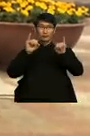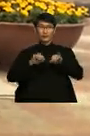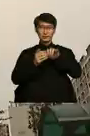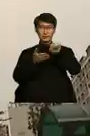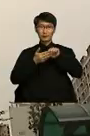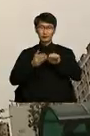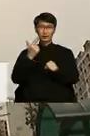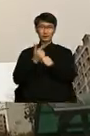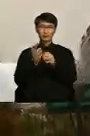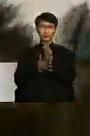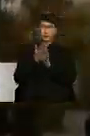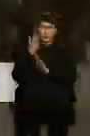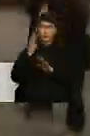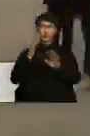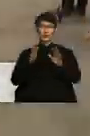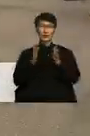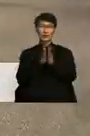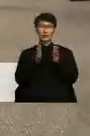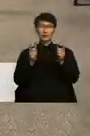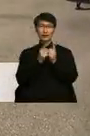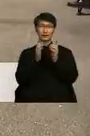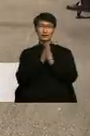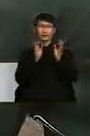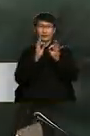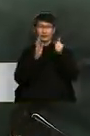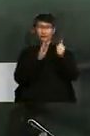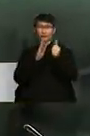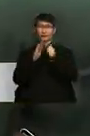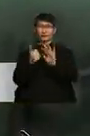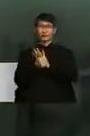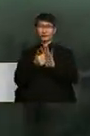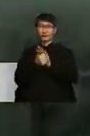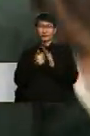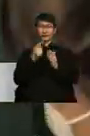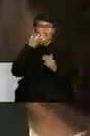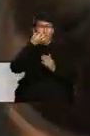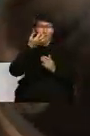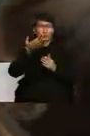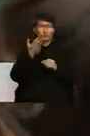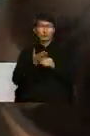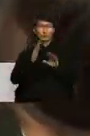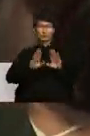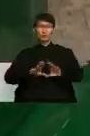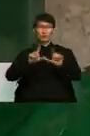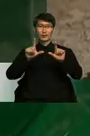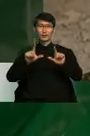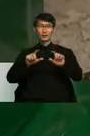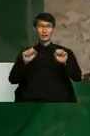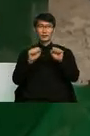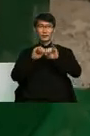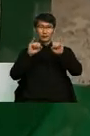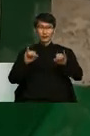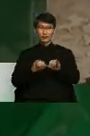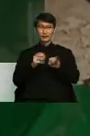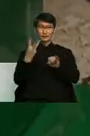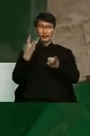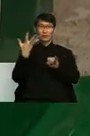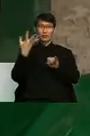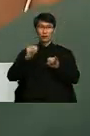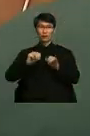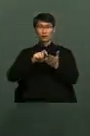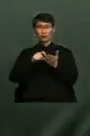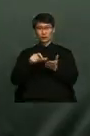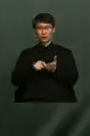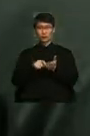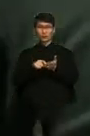나선 남양주시는 아파트를 직접 찾아가는 서비스도 선보이고 있습니다. 올해 아이스팩 배출량은 3억 개로